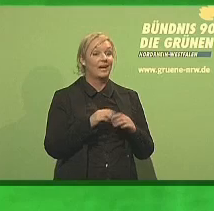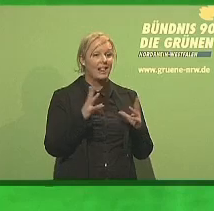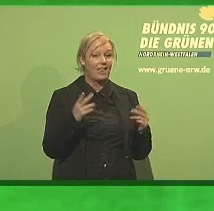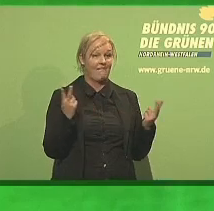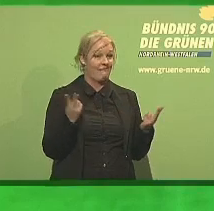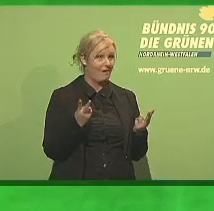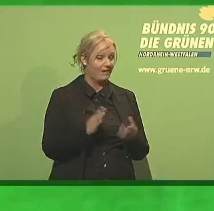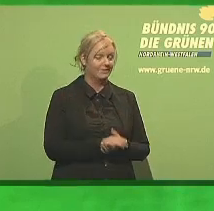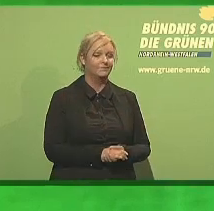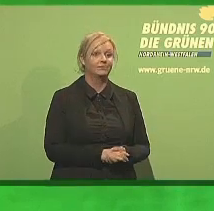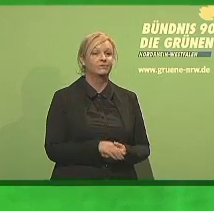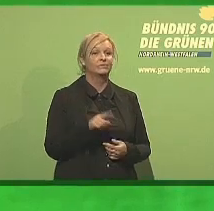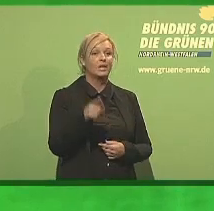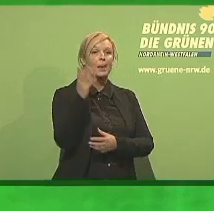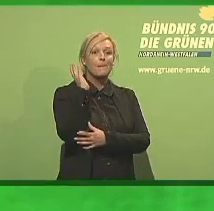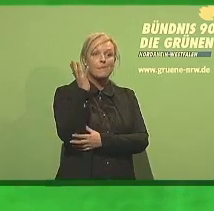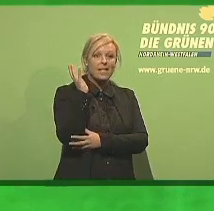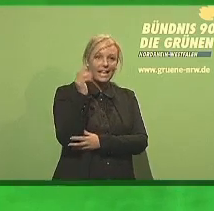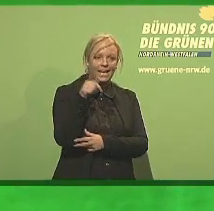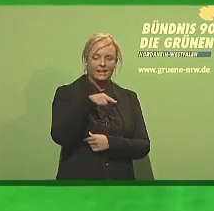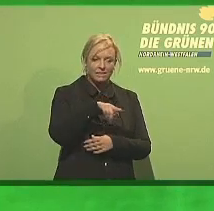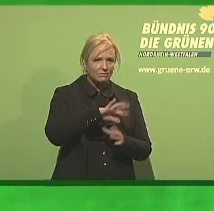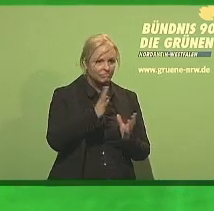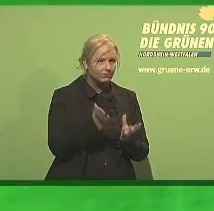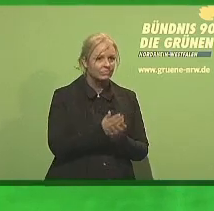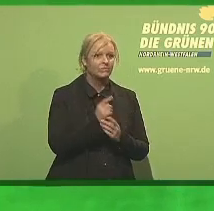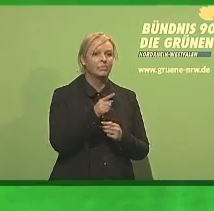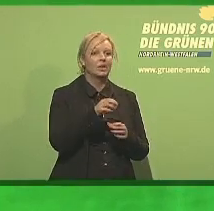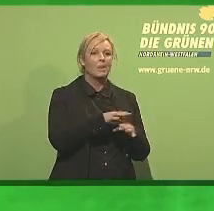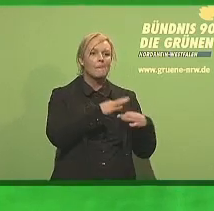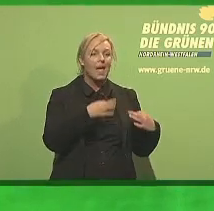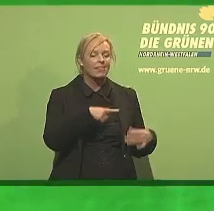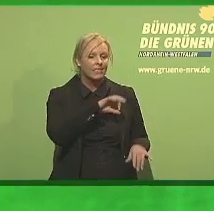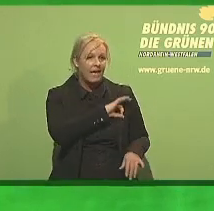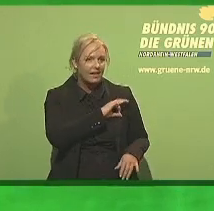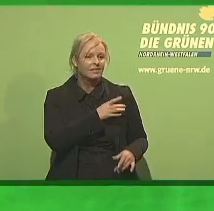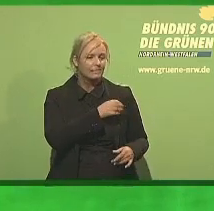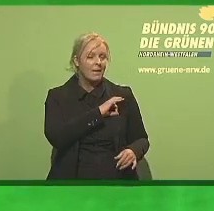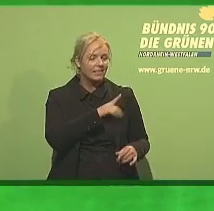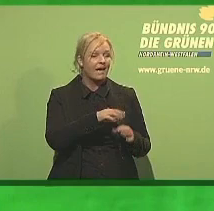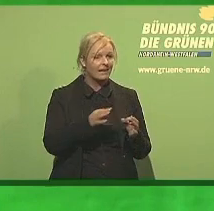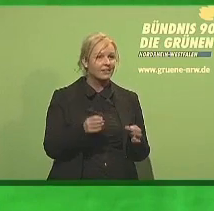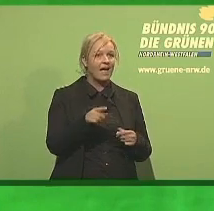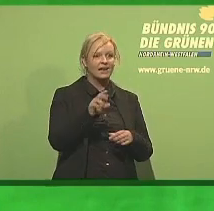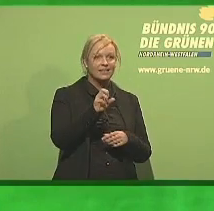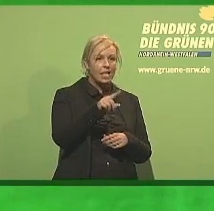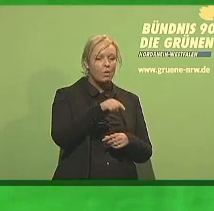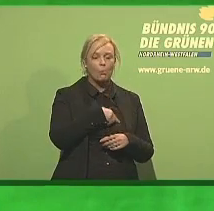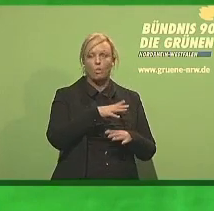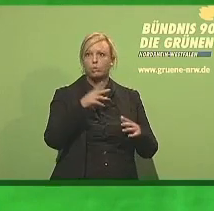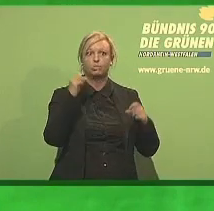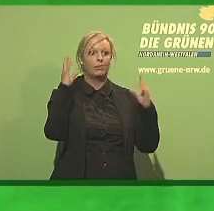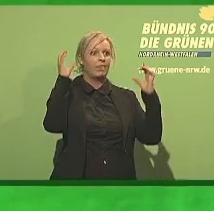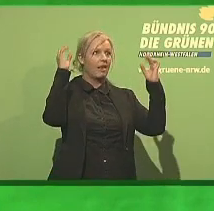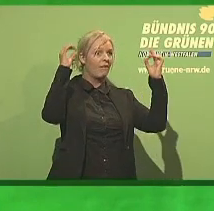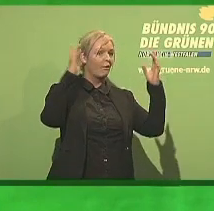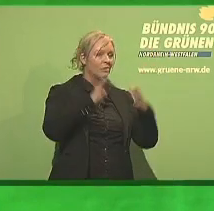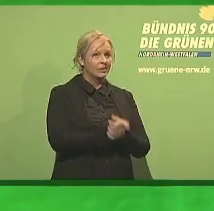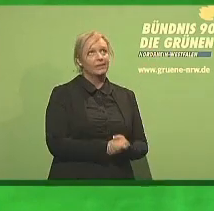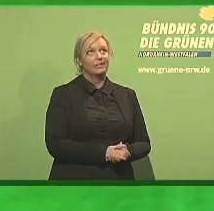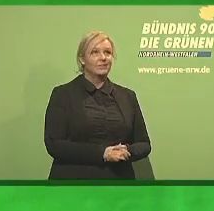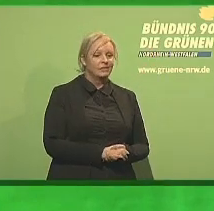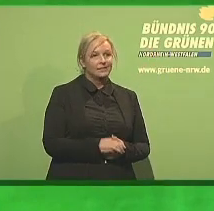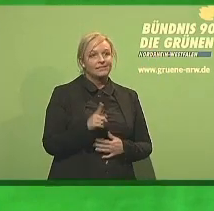auch durch die Berichterstattung, auch durch den Parteitag der CDU, durch die riesige Nervosität. Im nächsten Jahr geht es um eins, nämlich